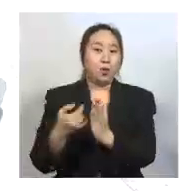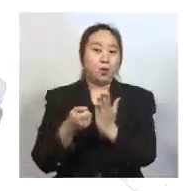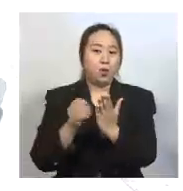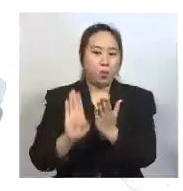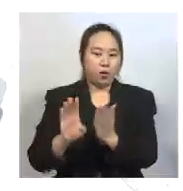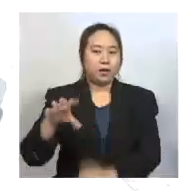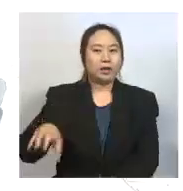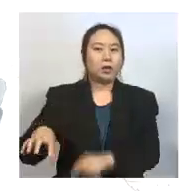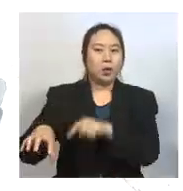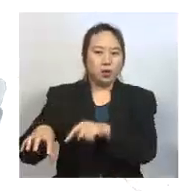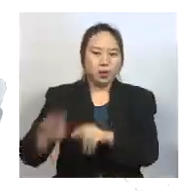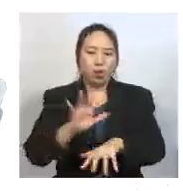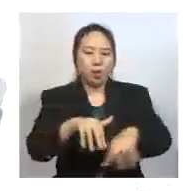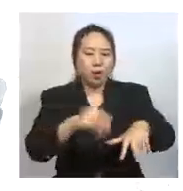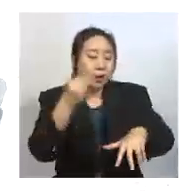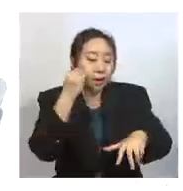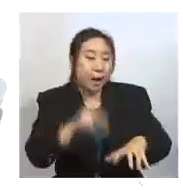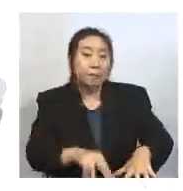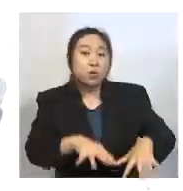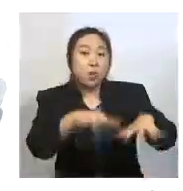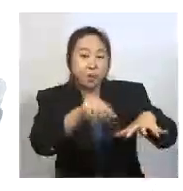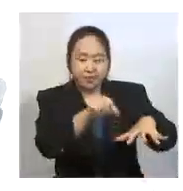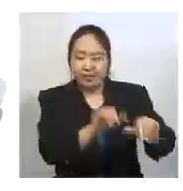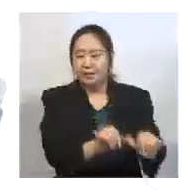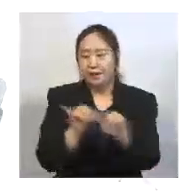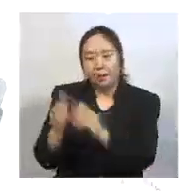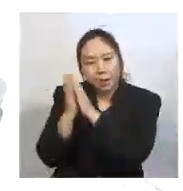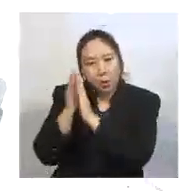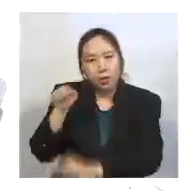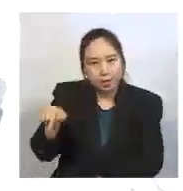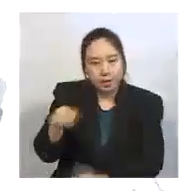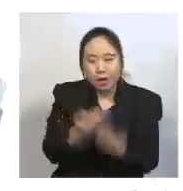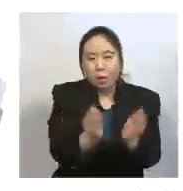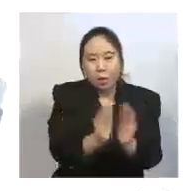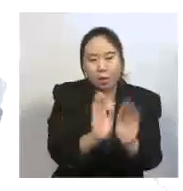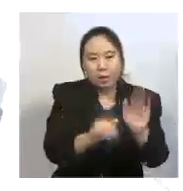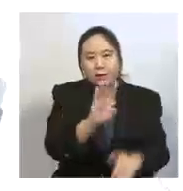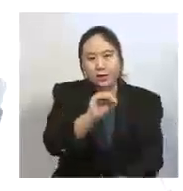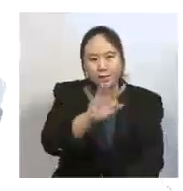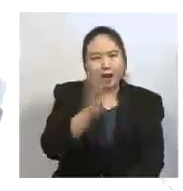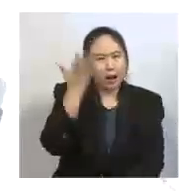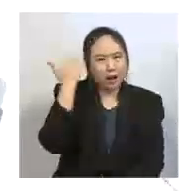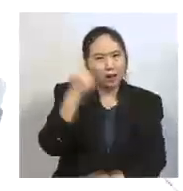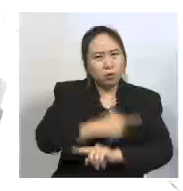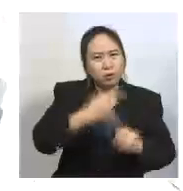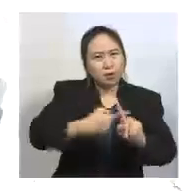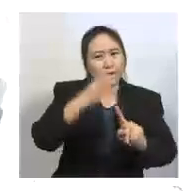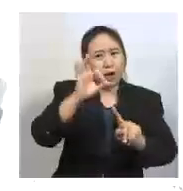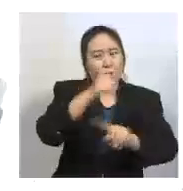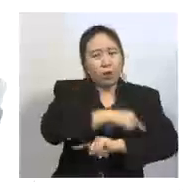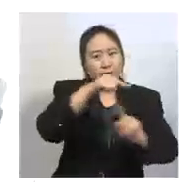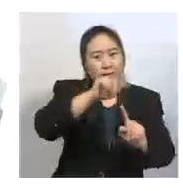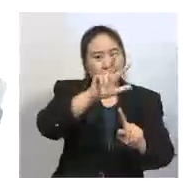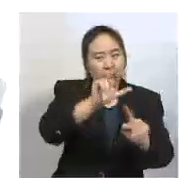ดศูนย์อพยพของชาวบ้านค่ะ45หลังคาเรือนนะคะก็เข้ามาอยู่แบบนี้ตั้งแต่วันที่3กันยายนซึ่งถึงวัน